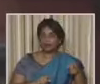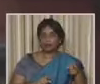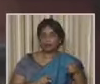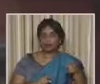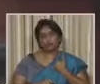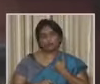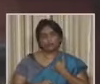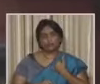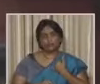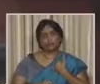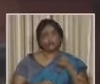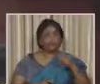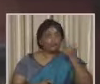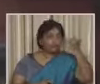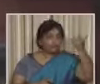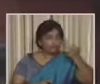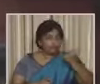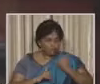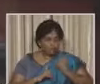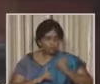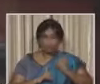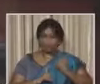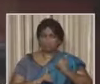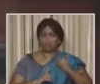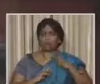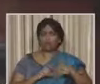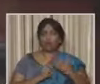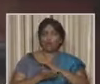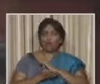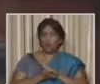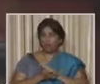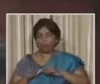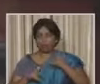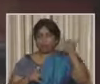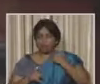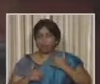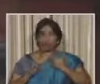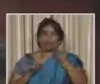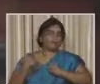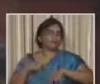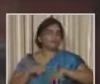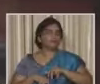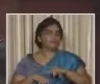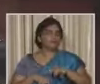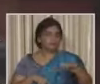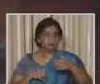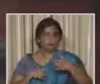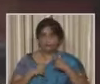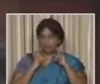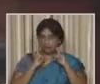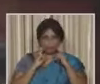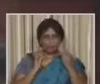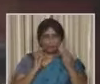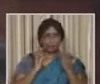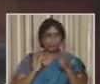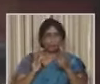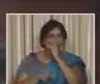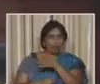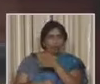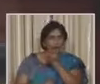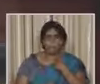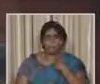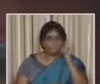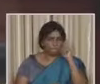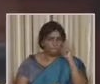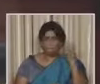வருகின்றது. அந்த தொலைபேசி அழைப்பின் பின்னர் அவர் ஓட்டலில் இருந்து வெளியே வருகின்றார். அதை போலவே எனக்கு தெரியாது மௌலானா என்றால்